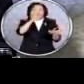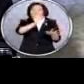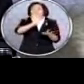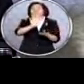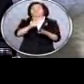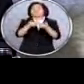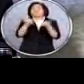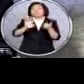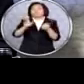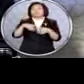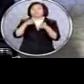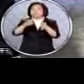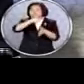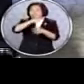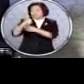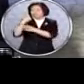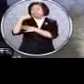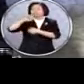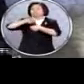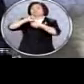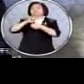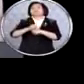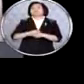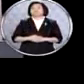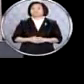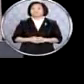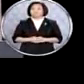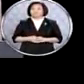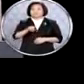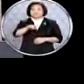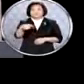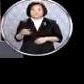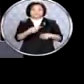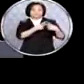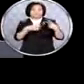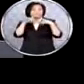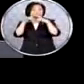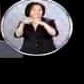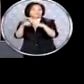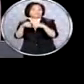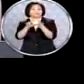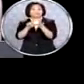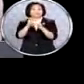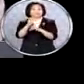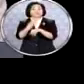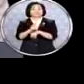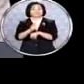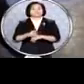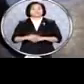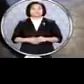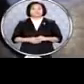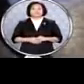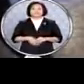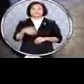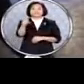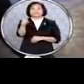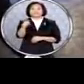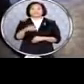为了台湾的竞争力。谢谢。 请蔡英文女士回答，时间是2分钟。 谢